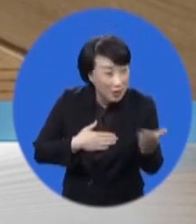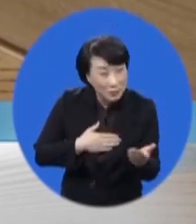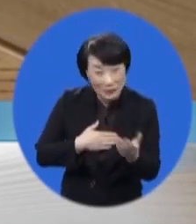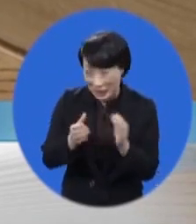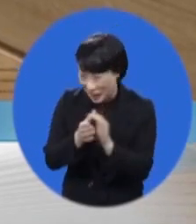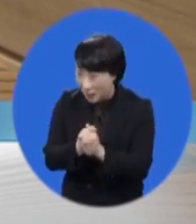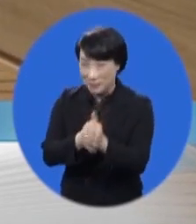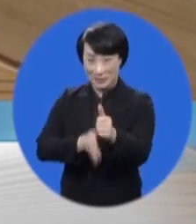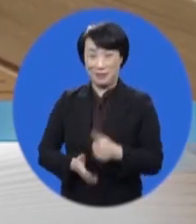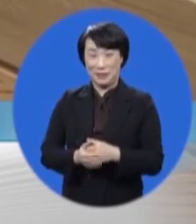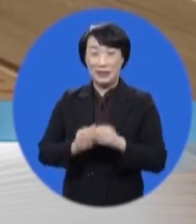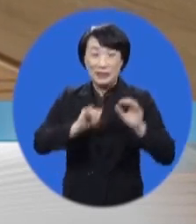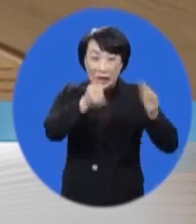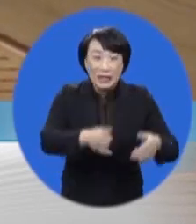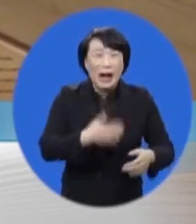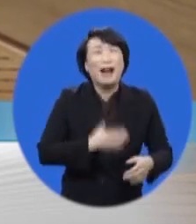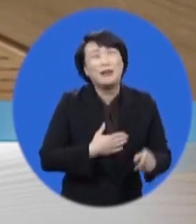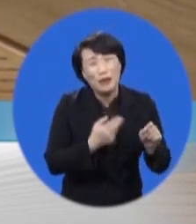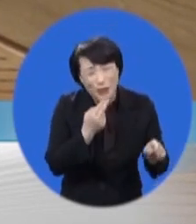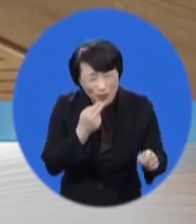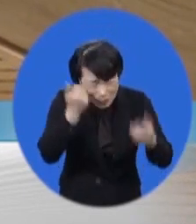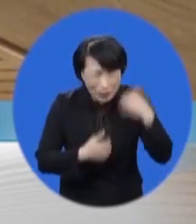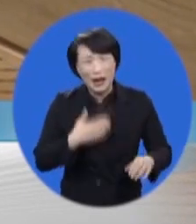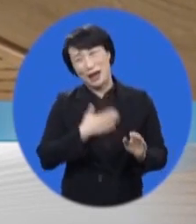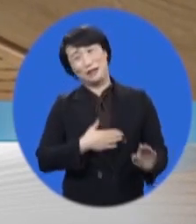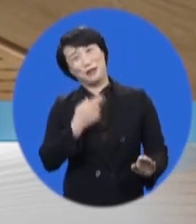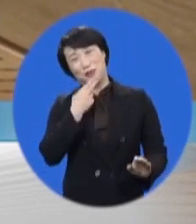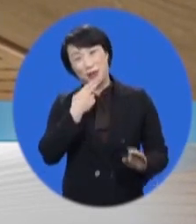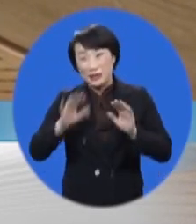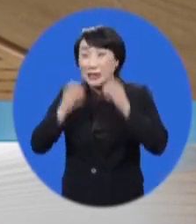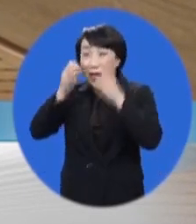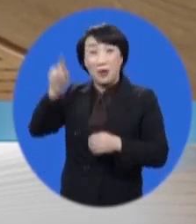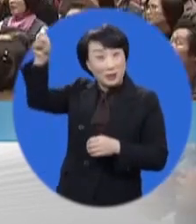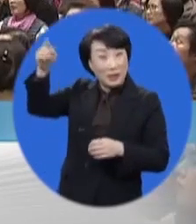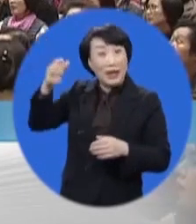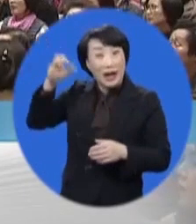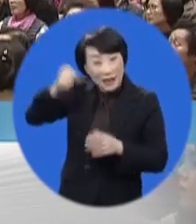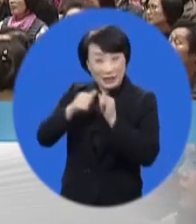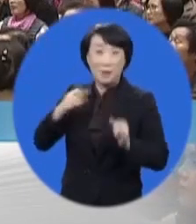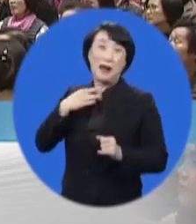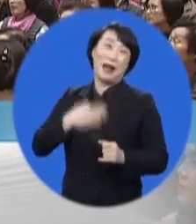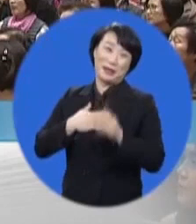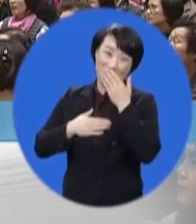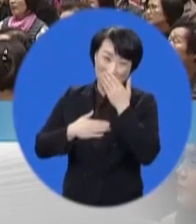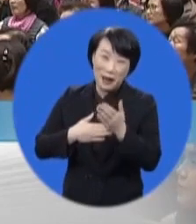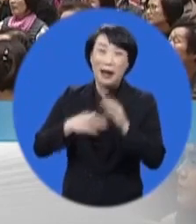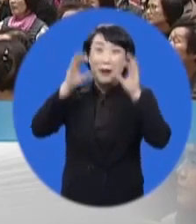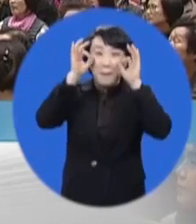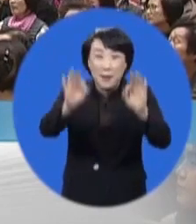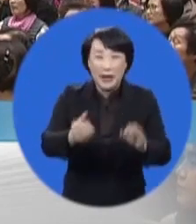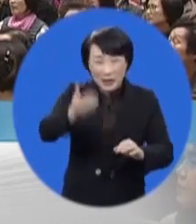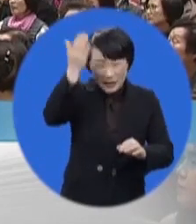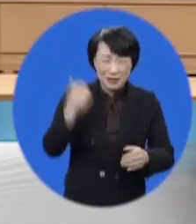합시다. 세상은 알지 못하나, 아무도 알지 못하나, 새 것이 된 자만 안다 이 말이오. 보라,